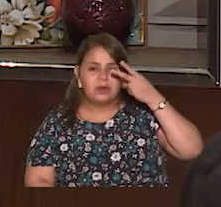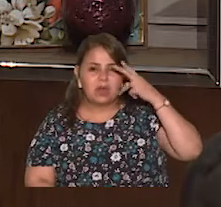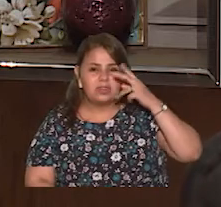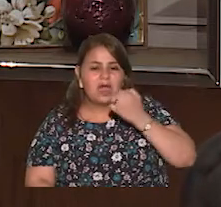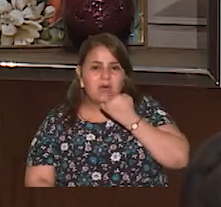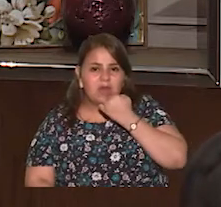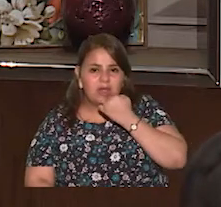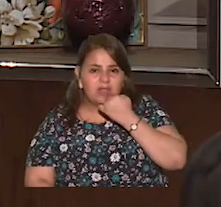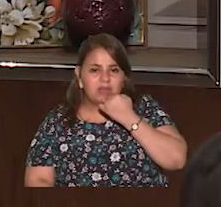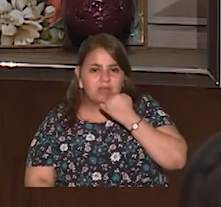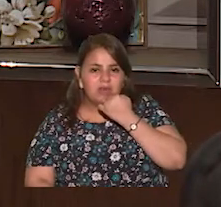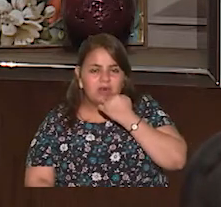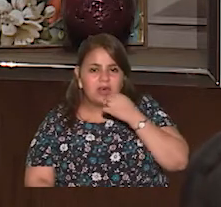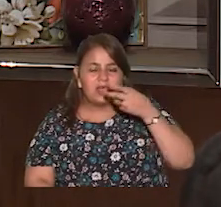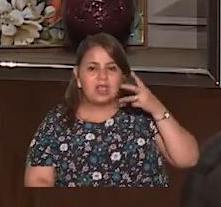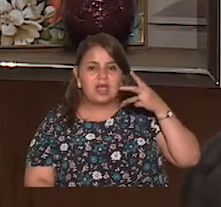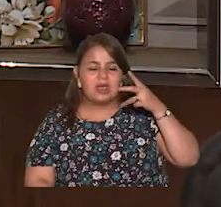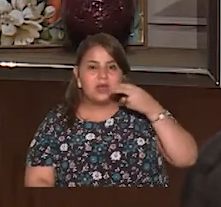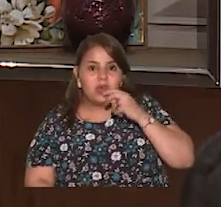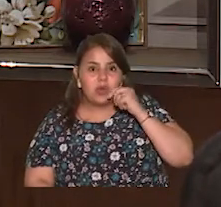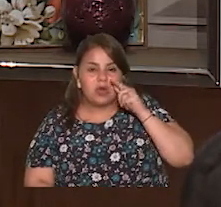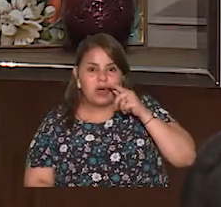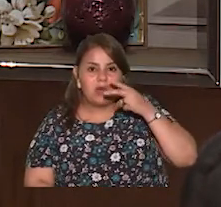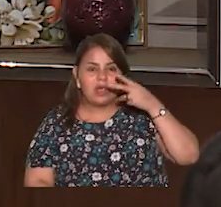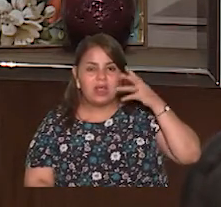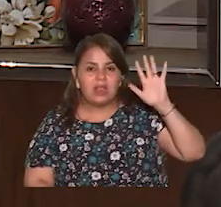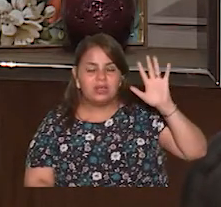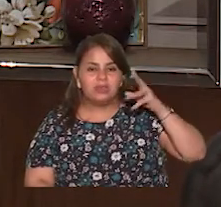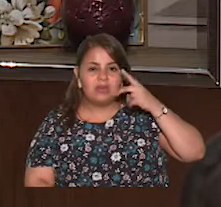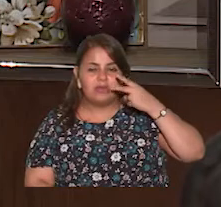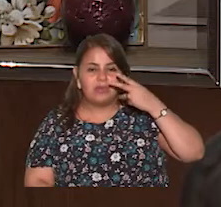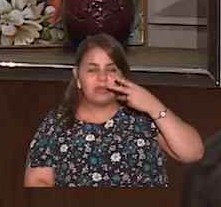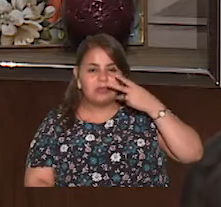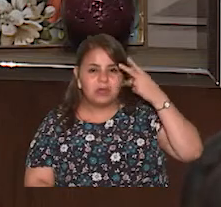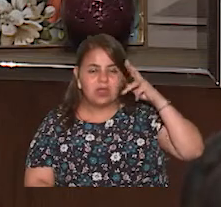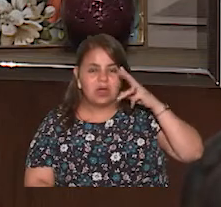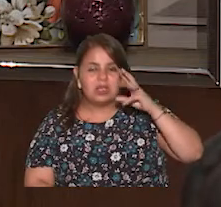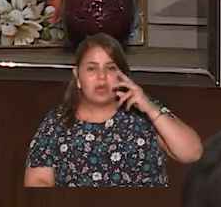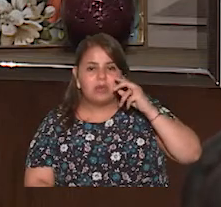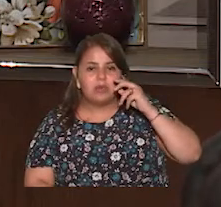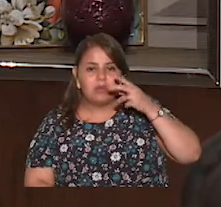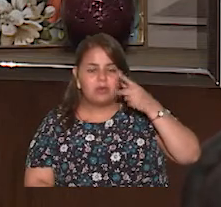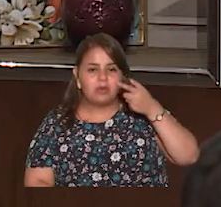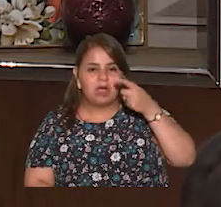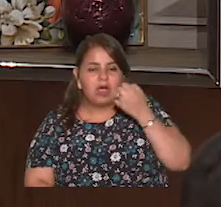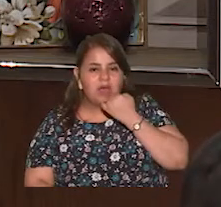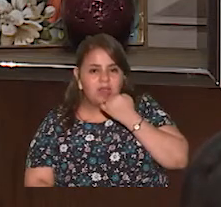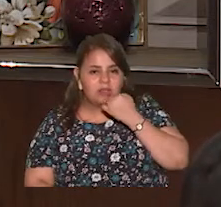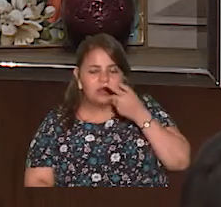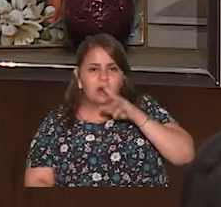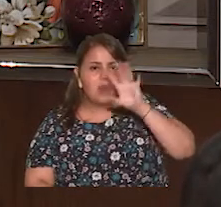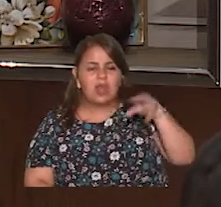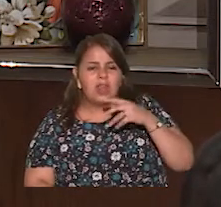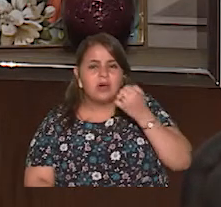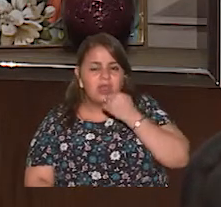الإنسان يعترف بالخطأ بخطأه ولا لا؟ أنا ما ينفعش أغلط، لا أنا أو بالتأكيد ما فيش حد ما بيغلطش